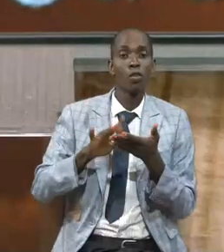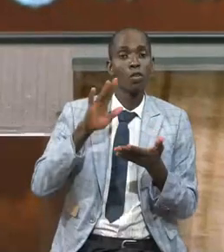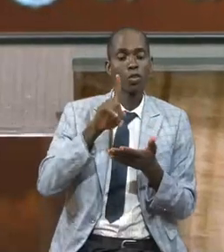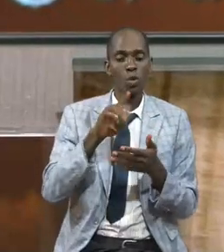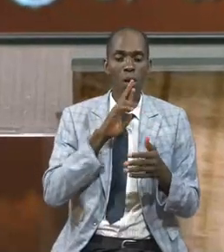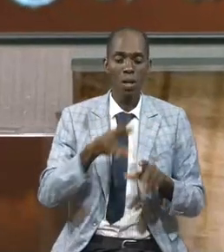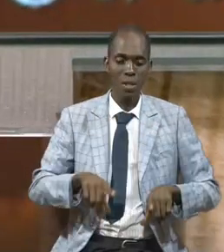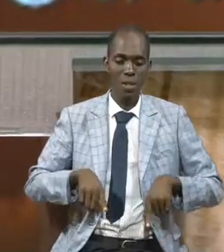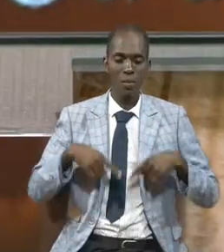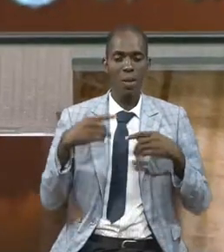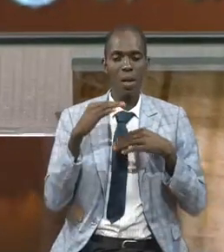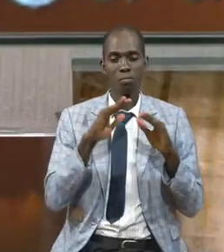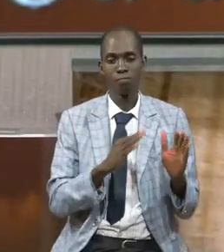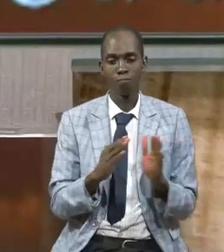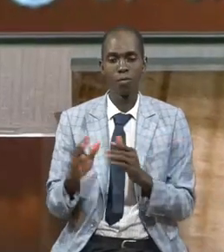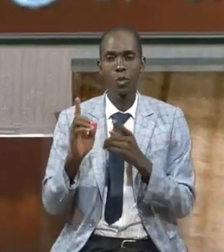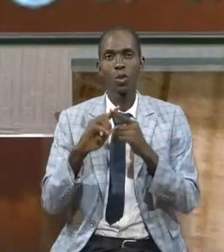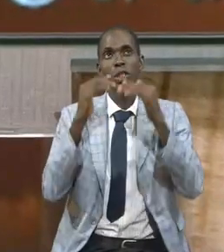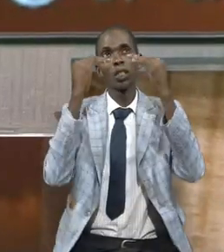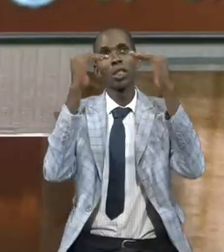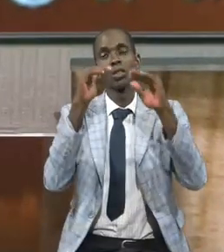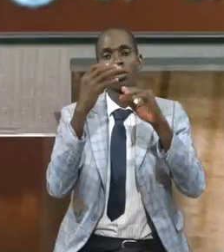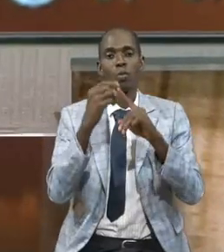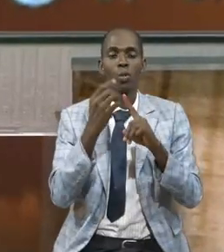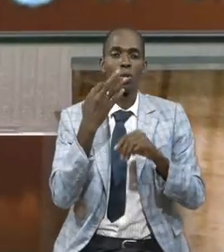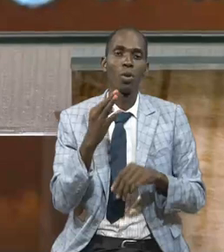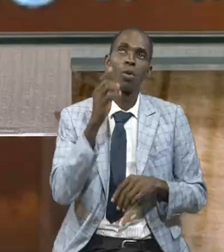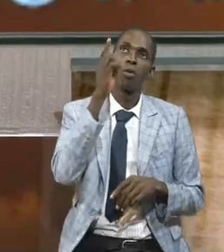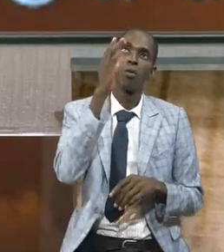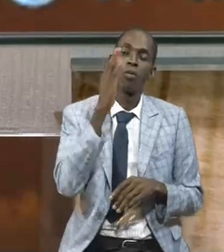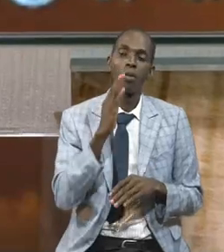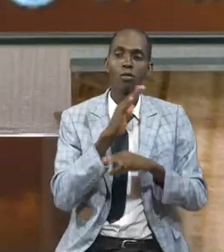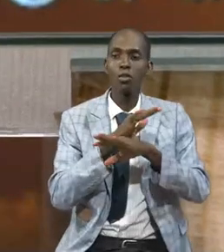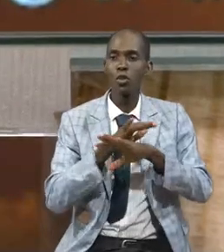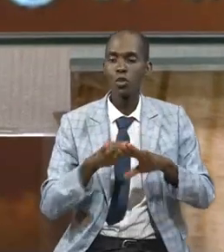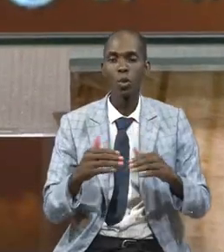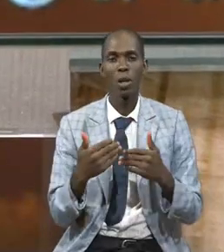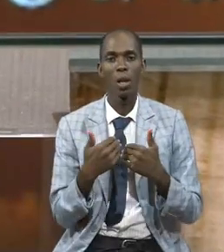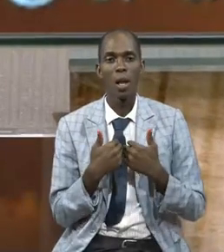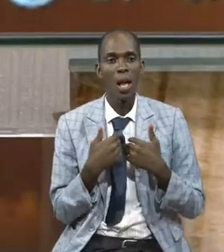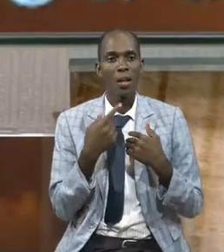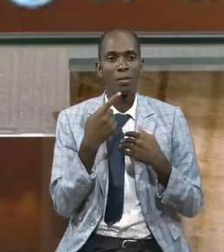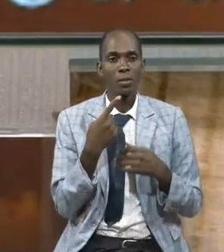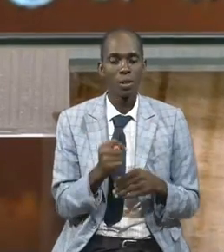vivez selon les normes de la parole de Dieu. Et vous